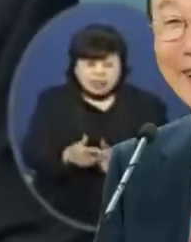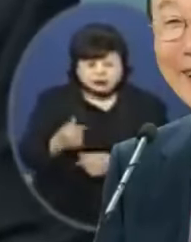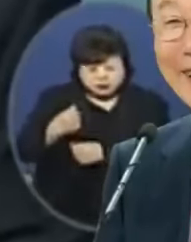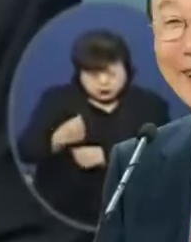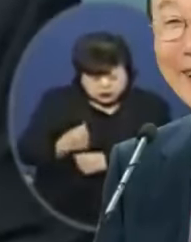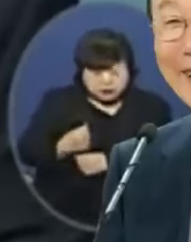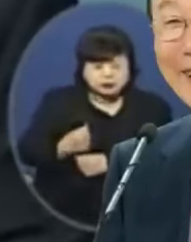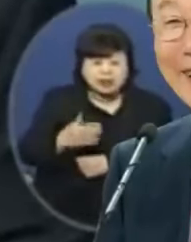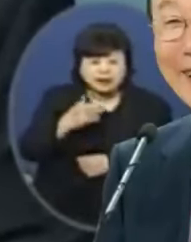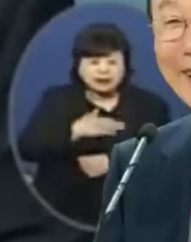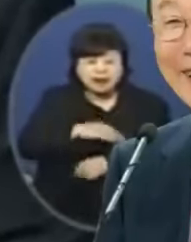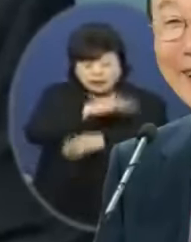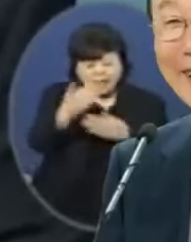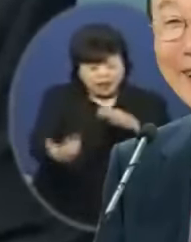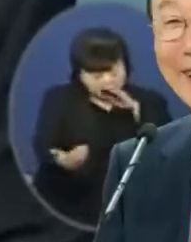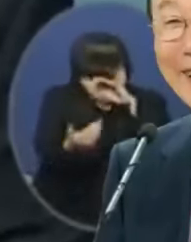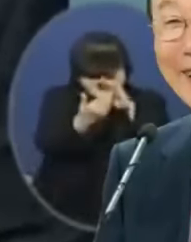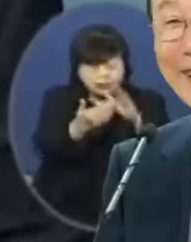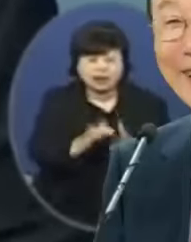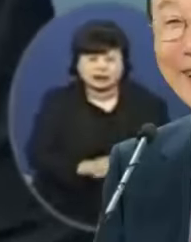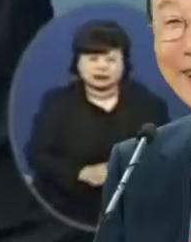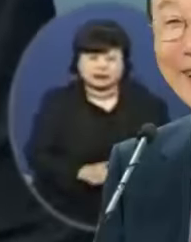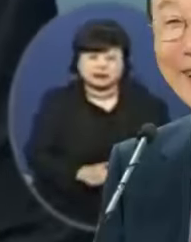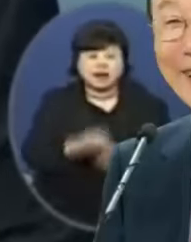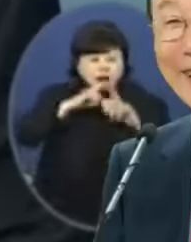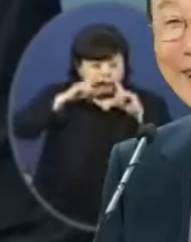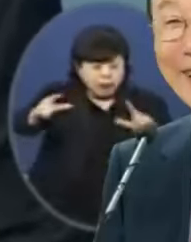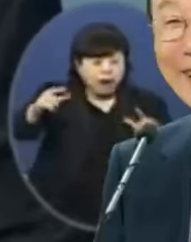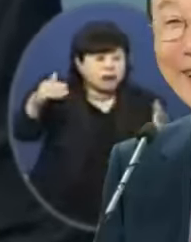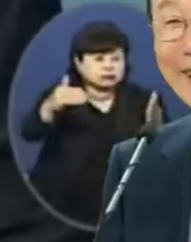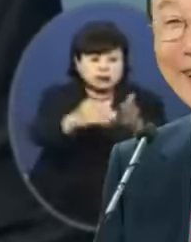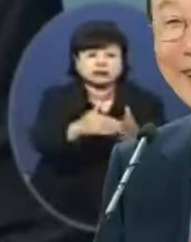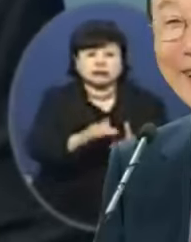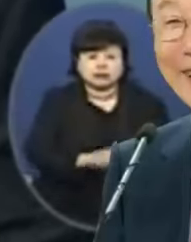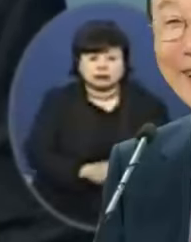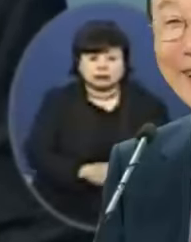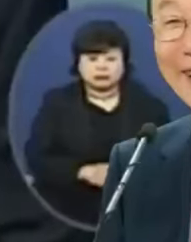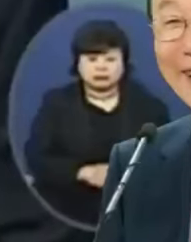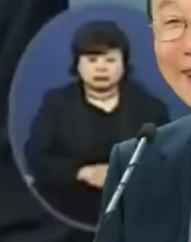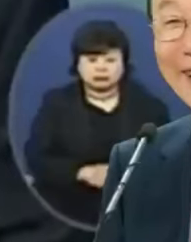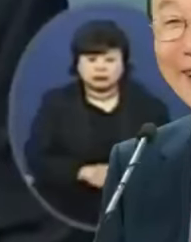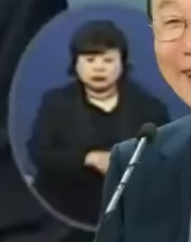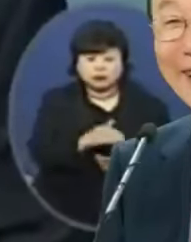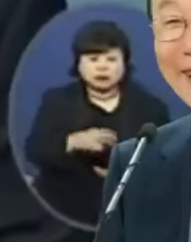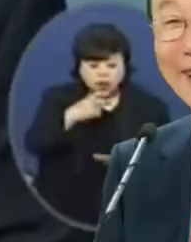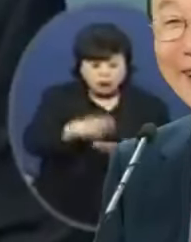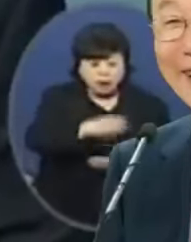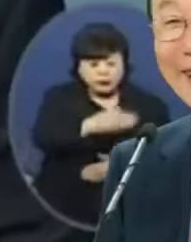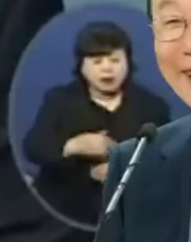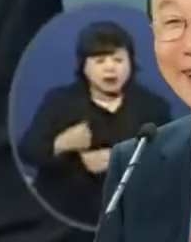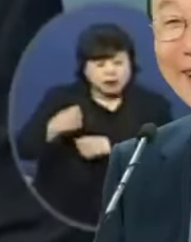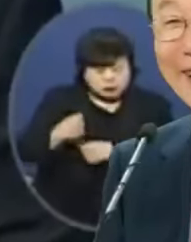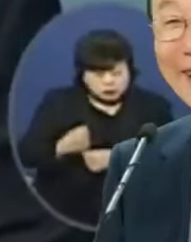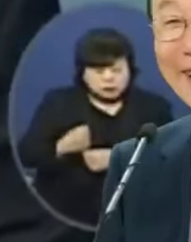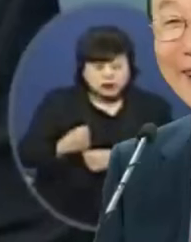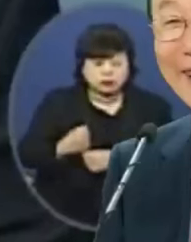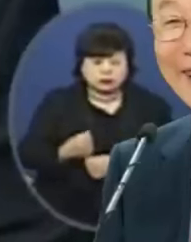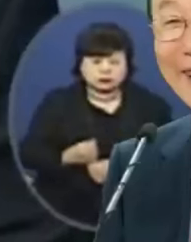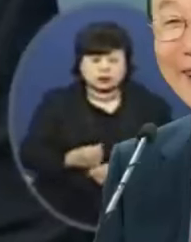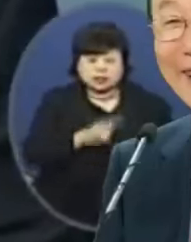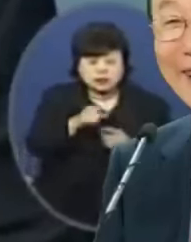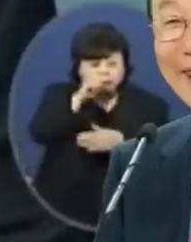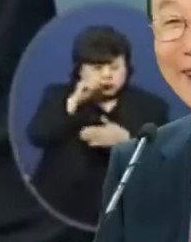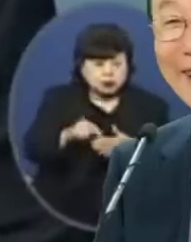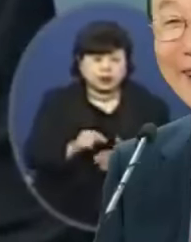전에 내가 다 이루었다고 선언을 해버리고 마는 것입니다. 우리는 그 법궤를 걸머지면 우리의